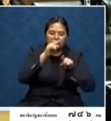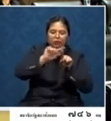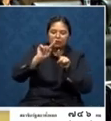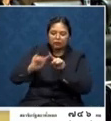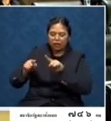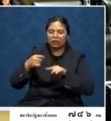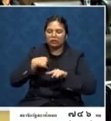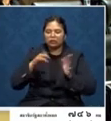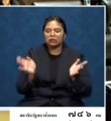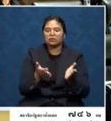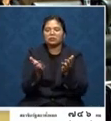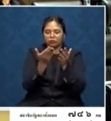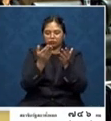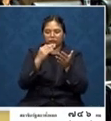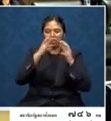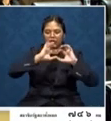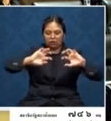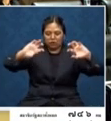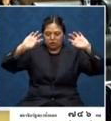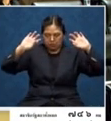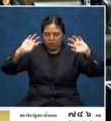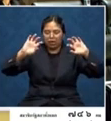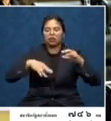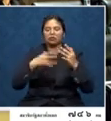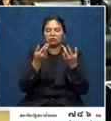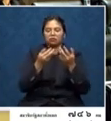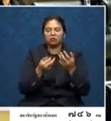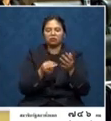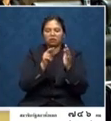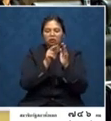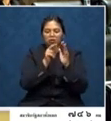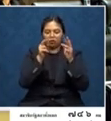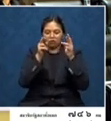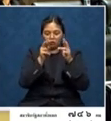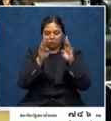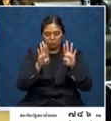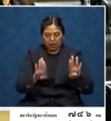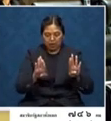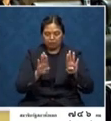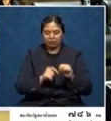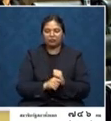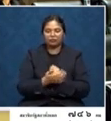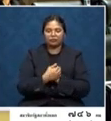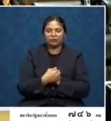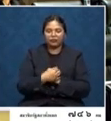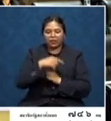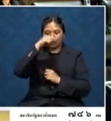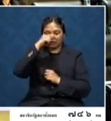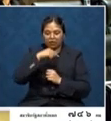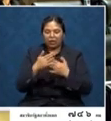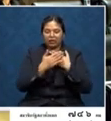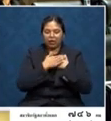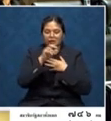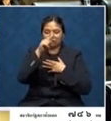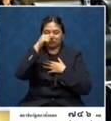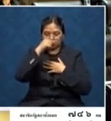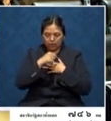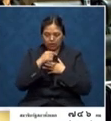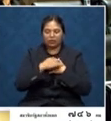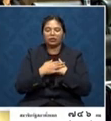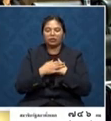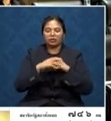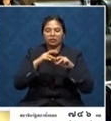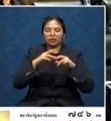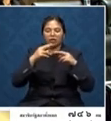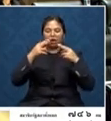สนับสนุนให้รัฐบาลชุดนี้ใช้รูปแบบสมัยไทยรักไทยค่ะภายใต้การนำของท่านนายกรัฐมนตรี